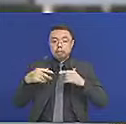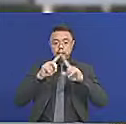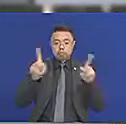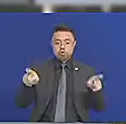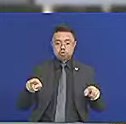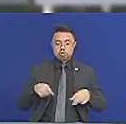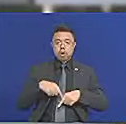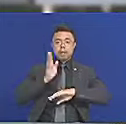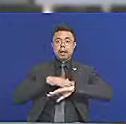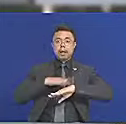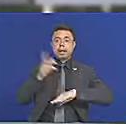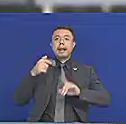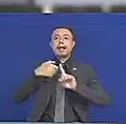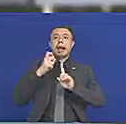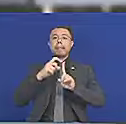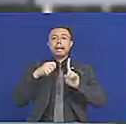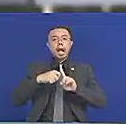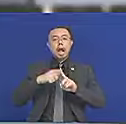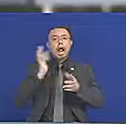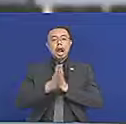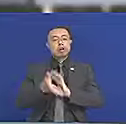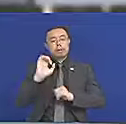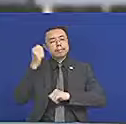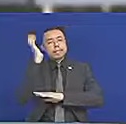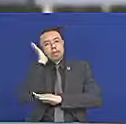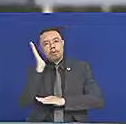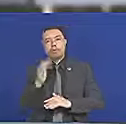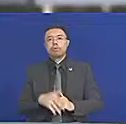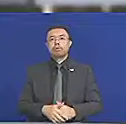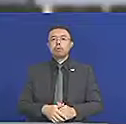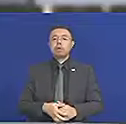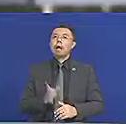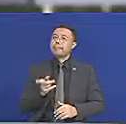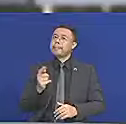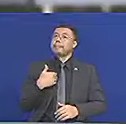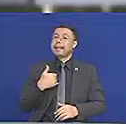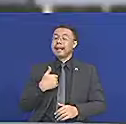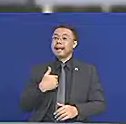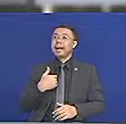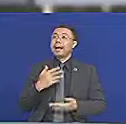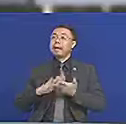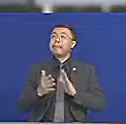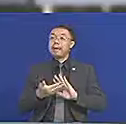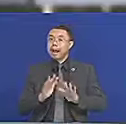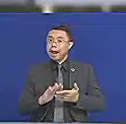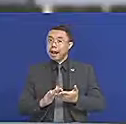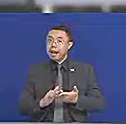panggilan dari KPK, bisa enggak tidur? Karena saya pernah